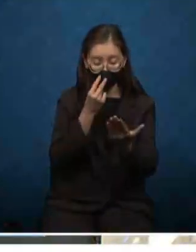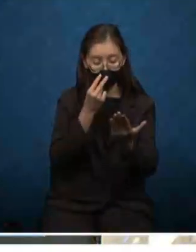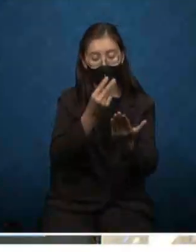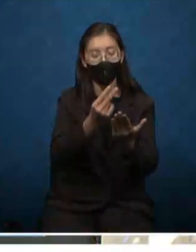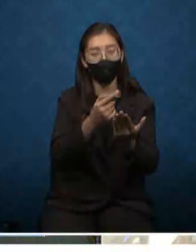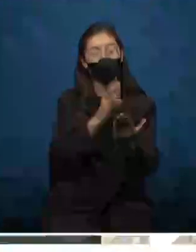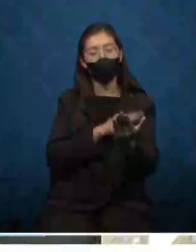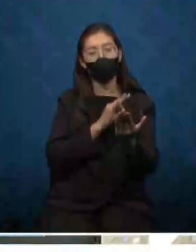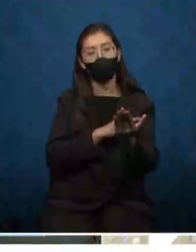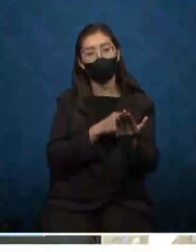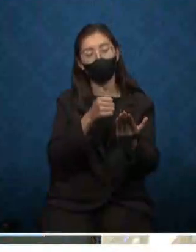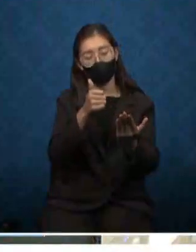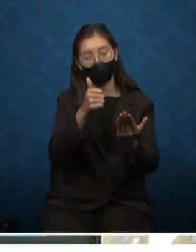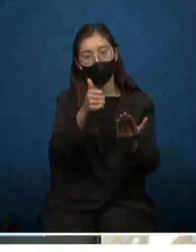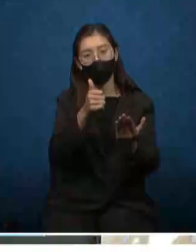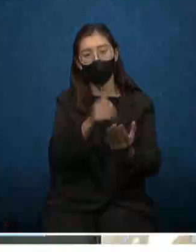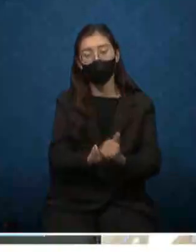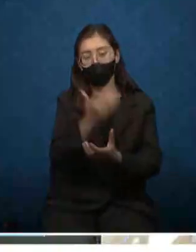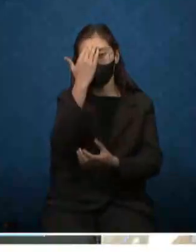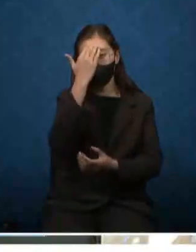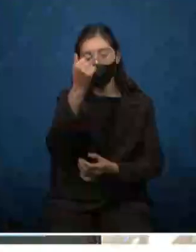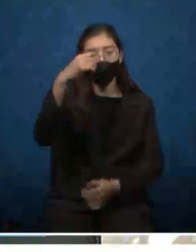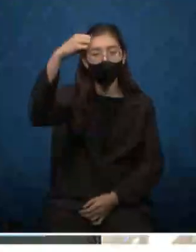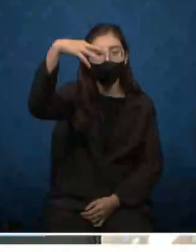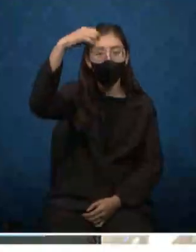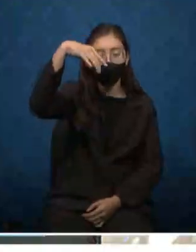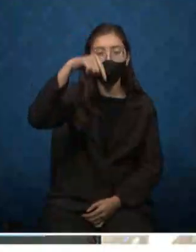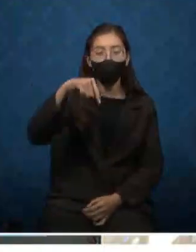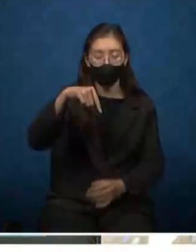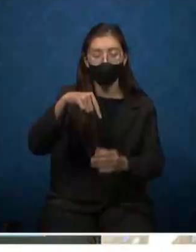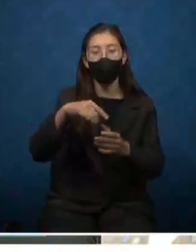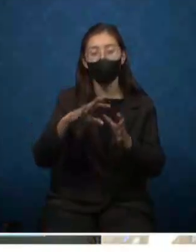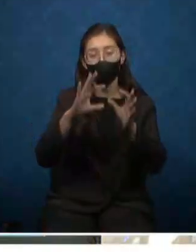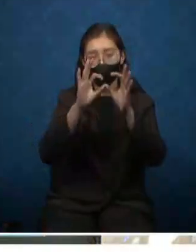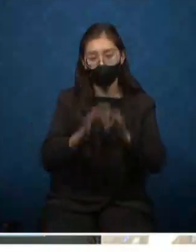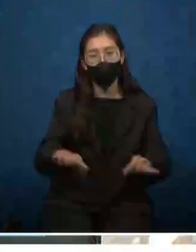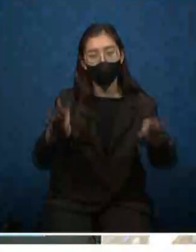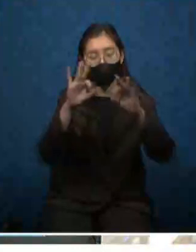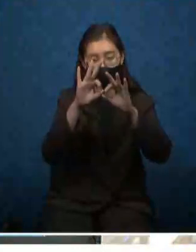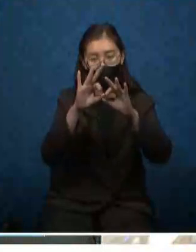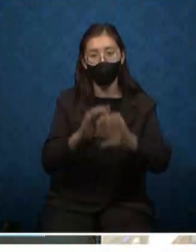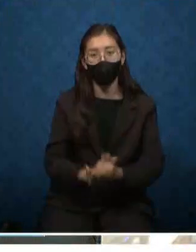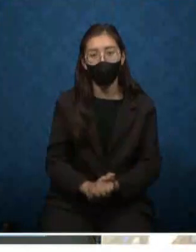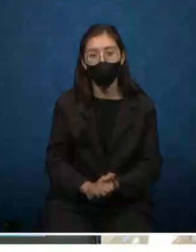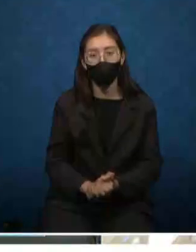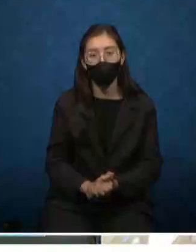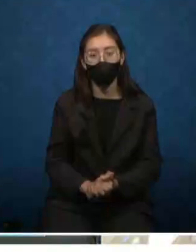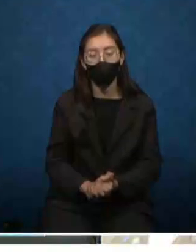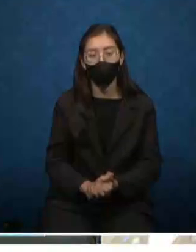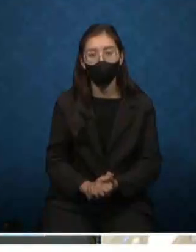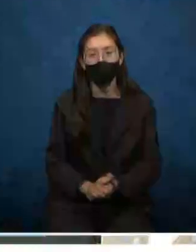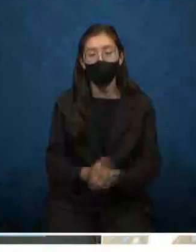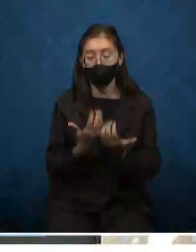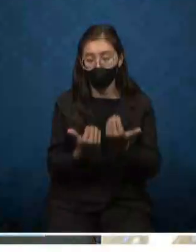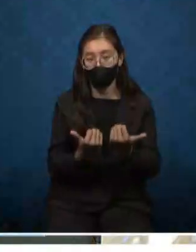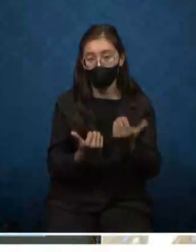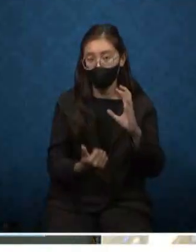Gitts เข้ามาพิียนานึจว Smart Gitts นั่นเป็นคงไขยอาทียะ ซึ่งปัจบัี้ก็มีการนำมาใช้ก